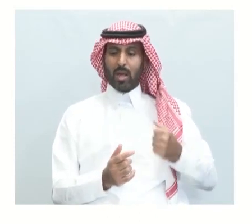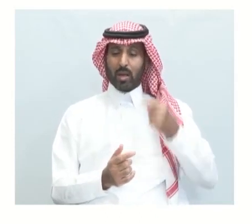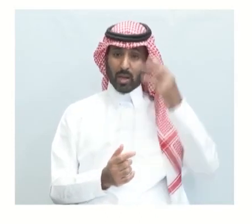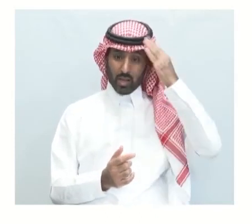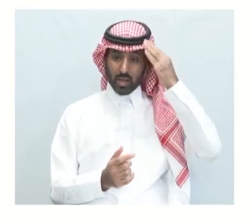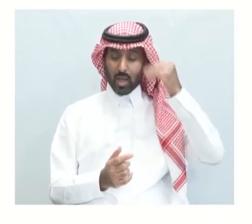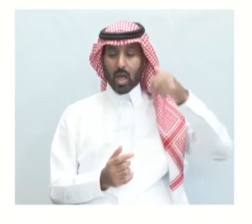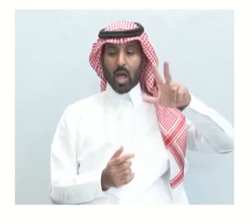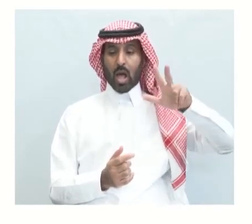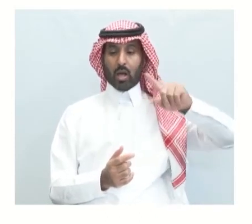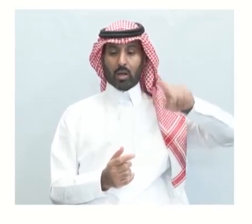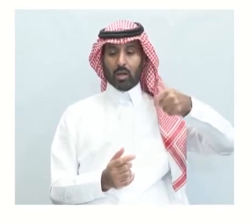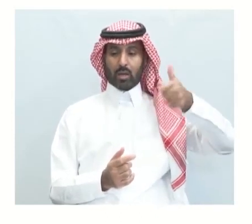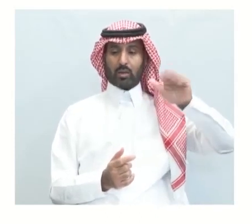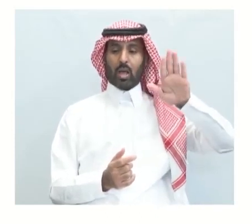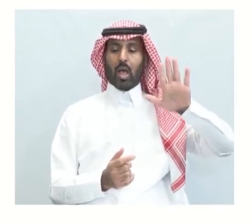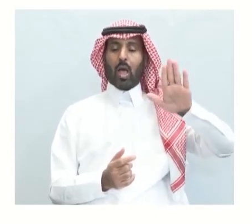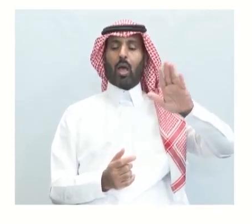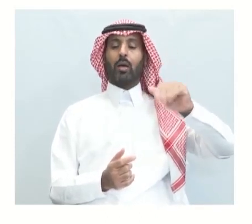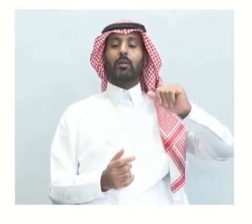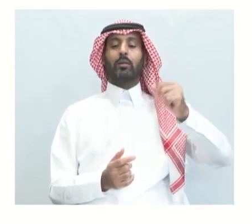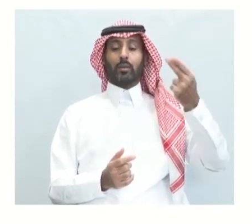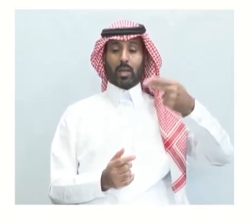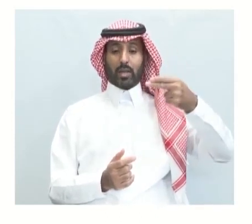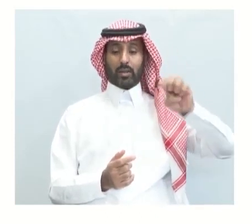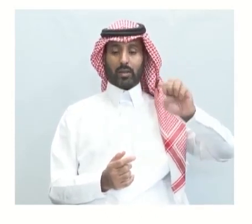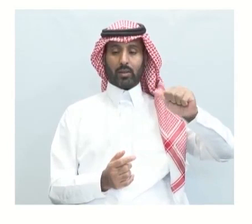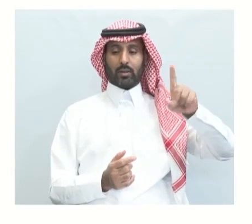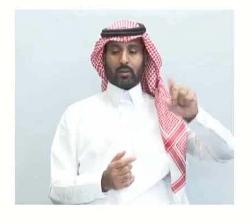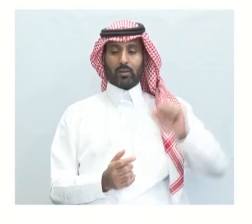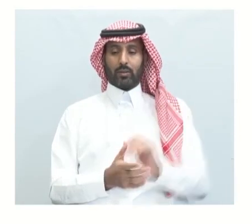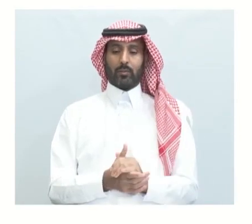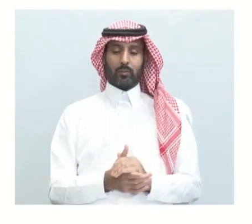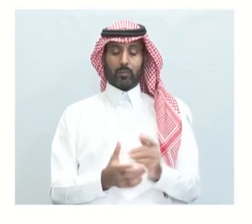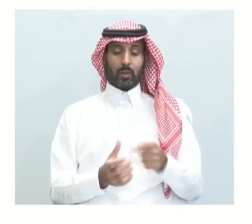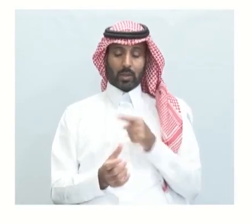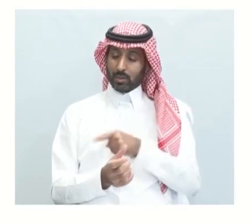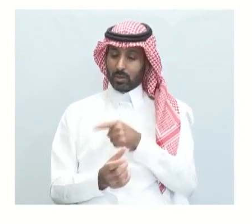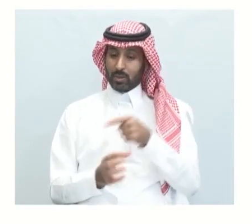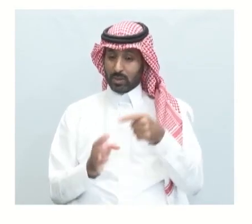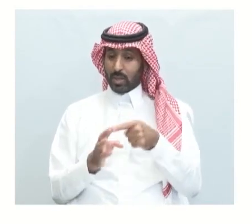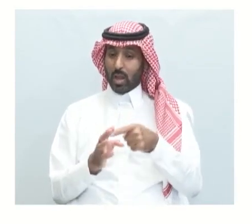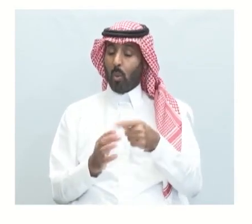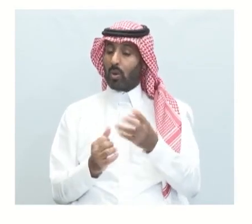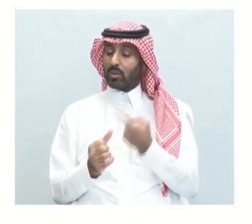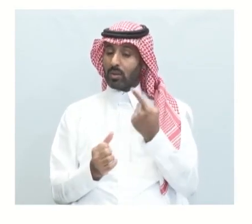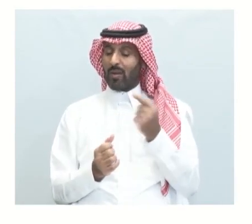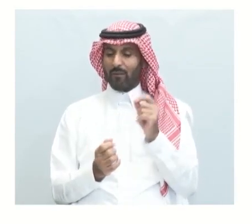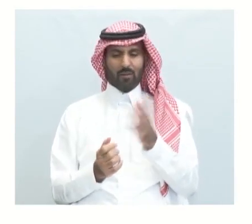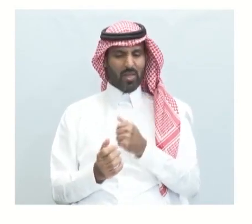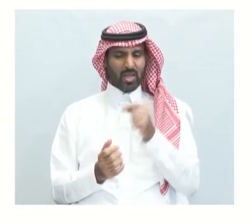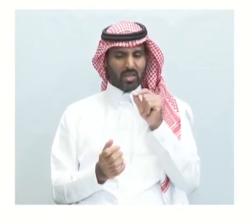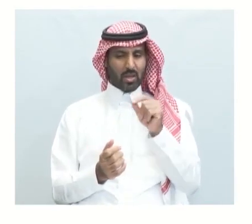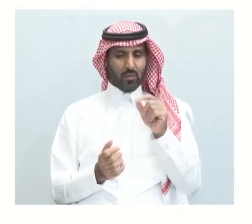يطلق عليه اسم الراس قيمه مؤشر عقده الاخيره في القائمه قيمه فارغه ويمثل